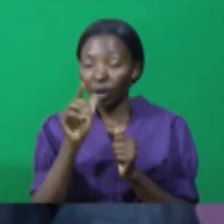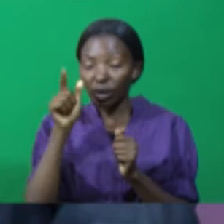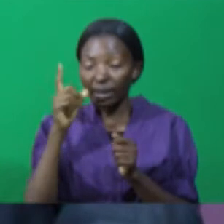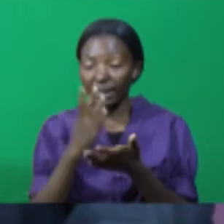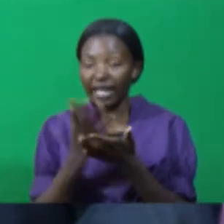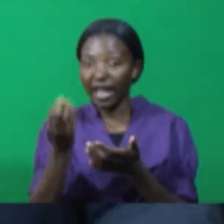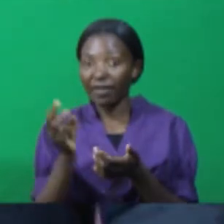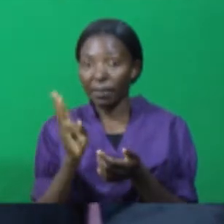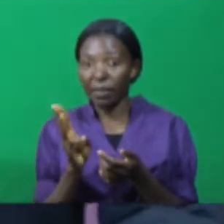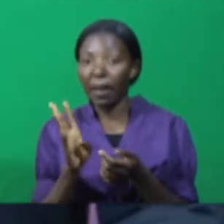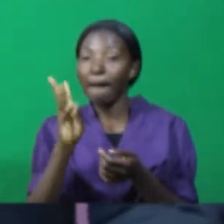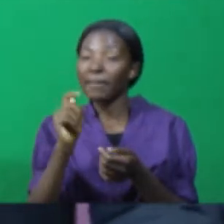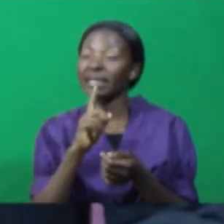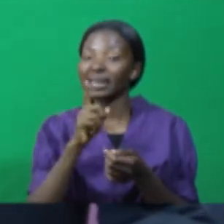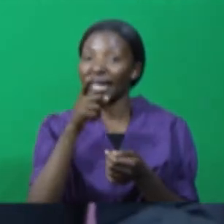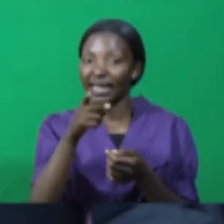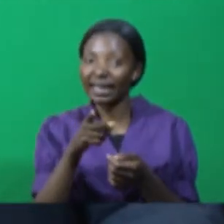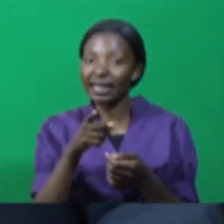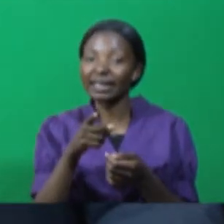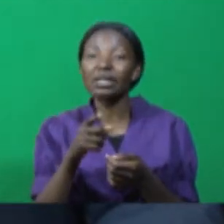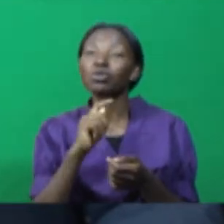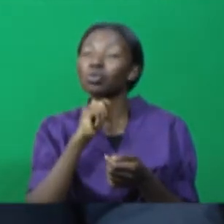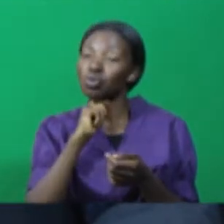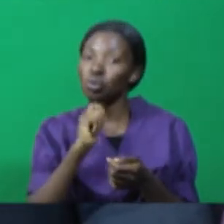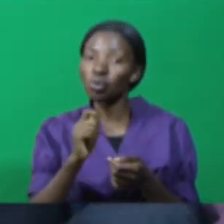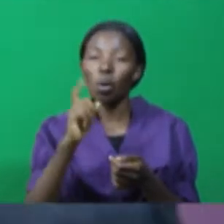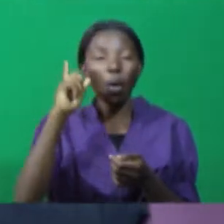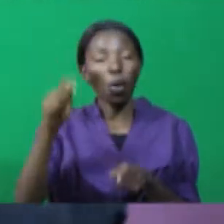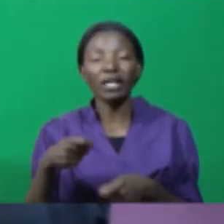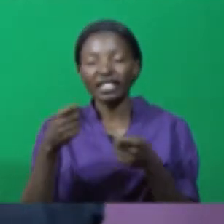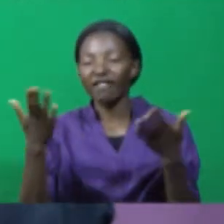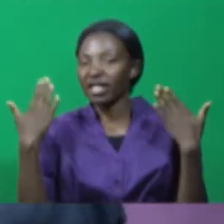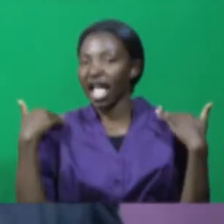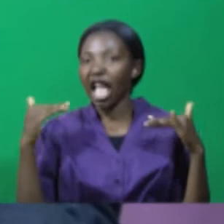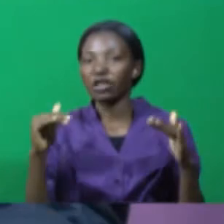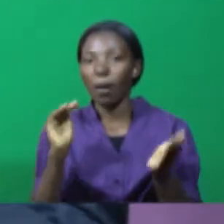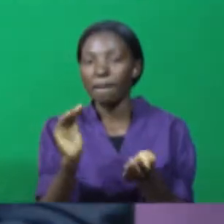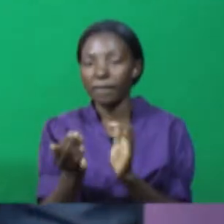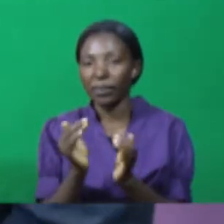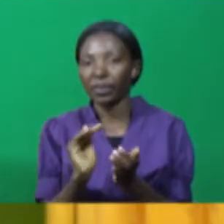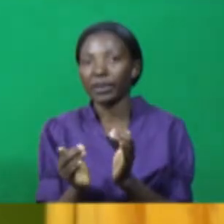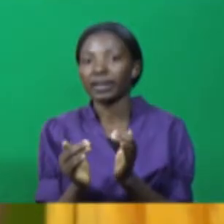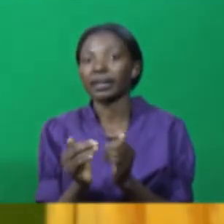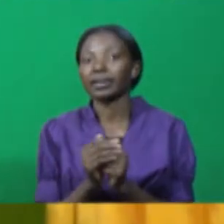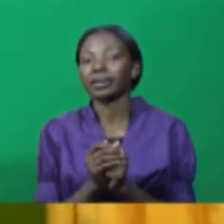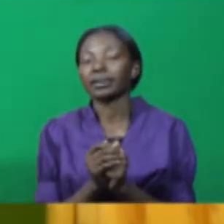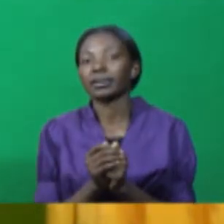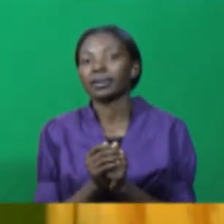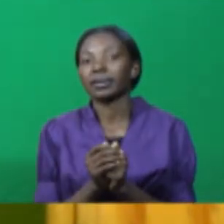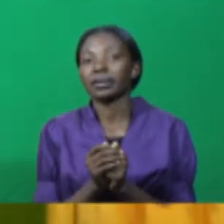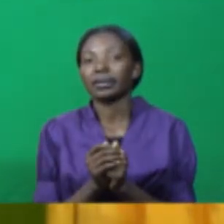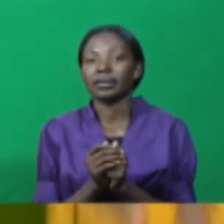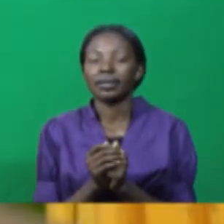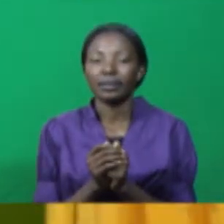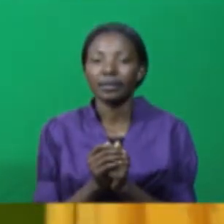Ndopa sinu sungu. Asimuru kuti nyaezi pa fair ziriku. Ziriku na nasi. Ingu wachetu. Urukona wati tatumira mamine zika pa point. Papa